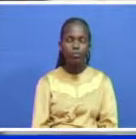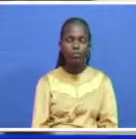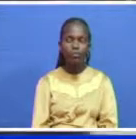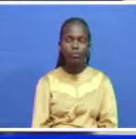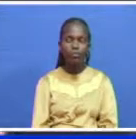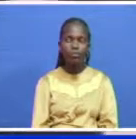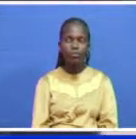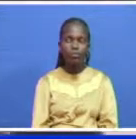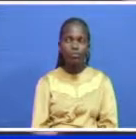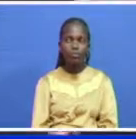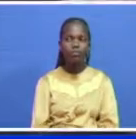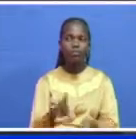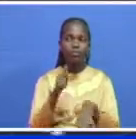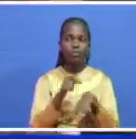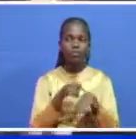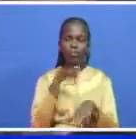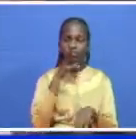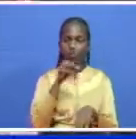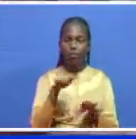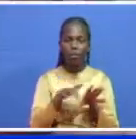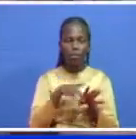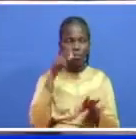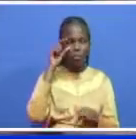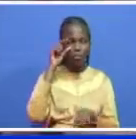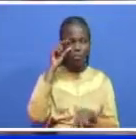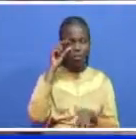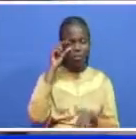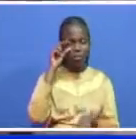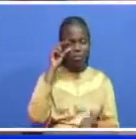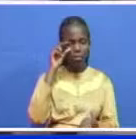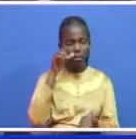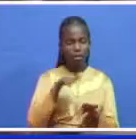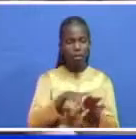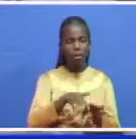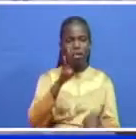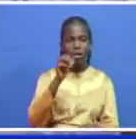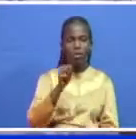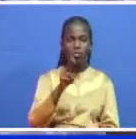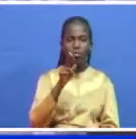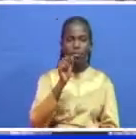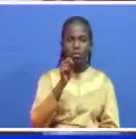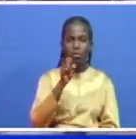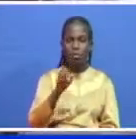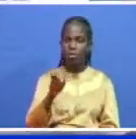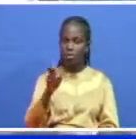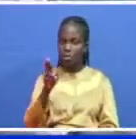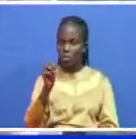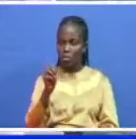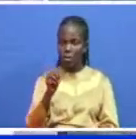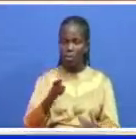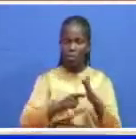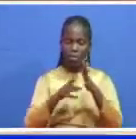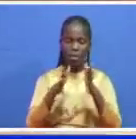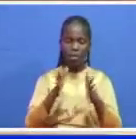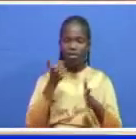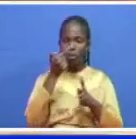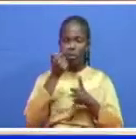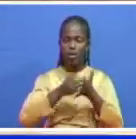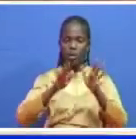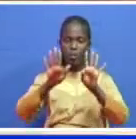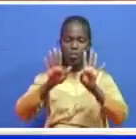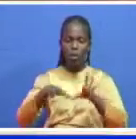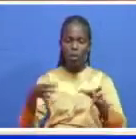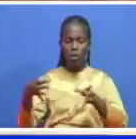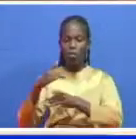Nena kavindane kala vikitiva kauntini ya Mombasa kiseseni cha museum na kila kikisioni cha mamangina minisa uni wa dhingili lavata wamba isi